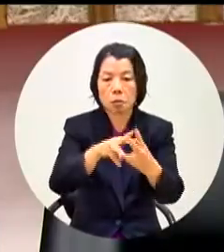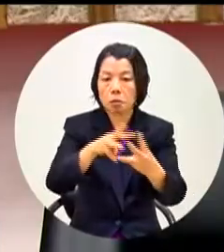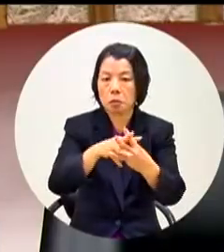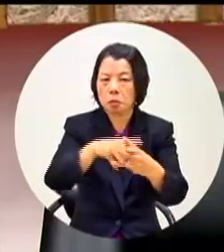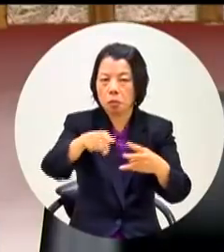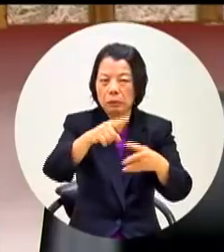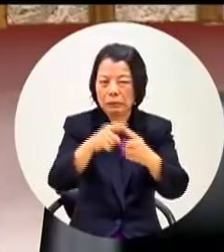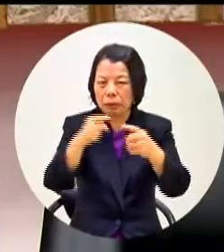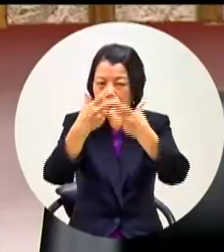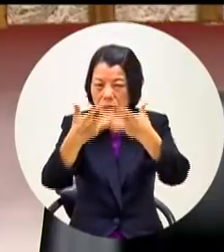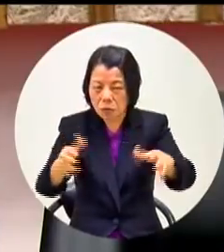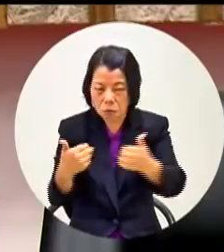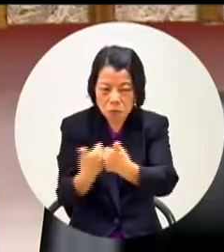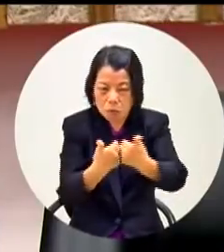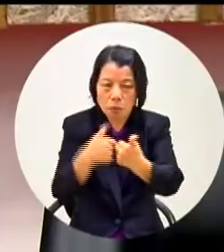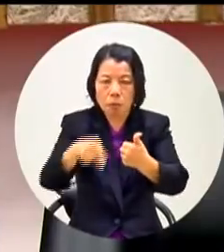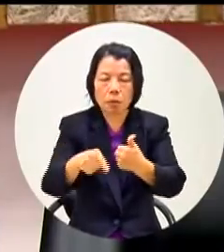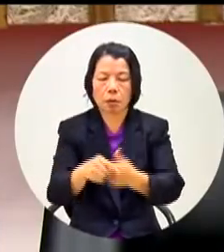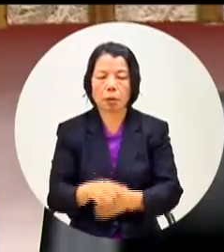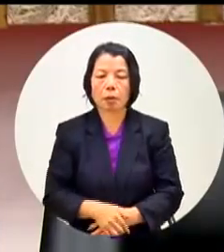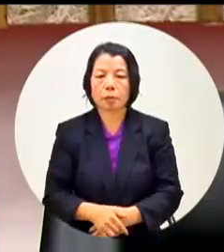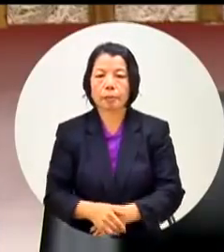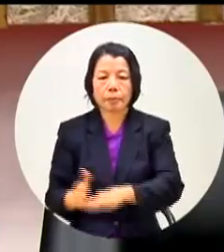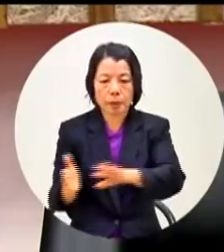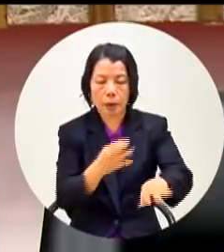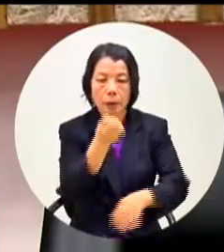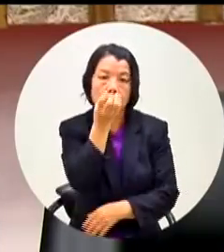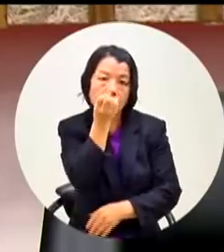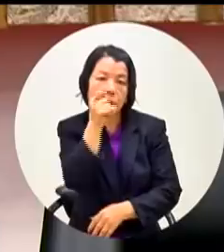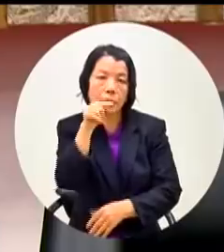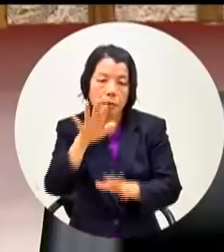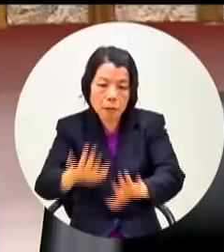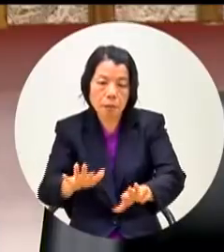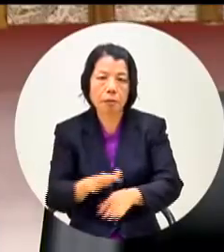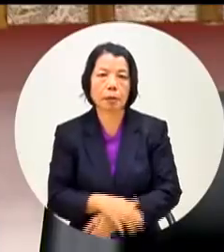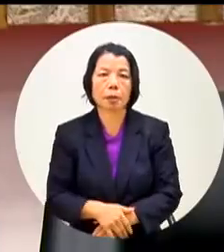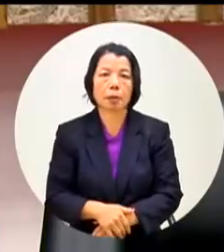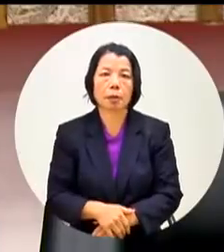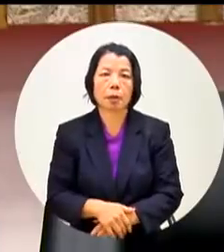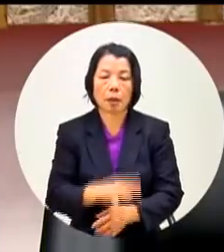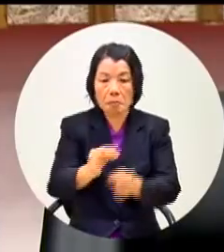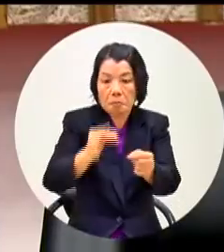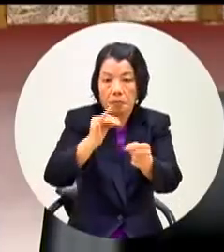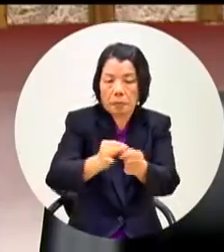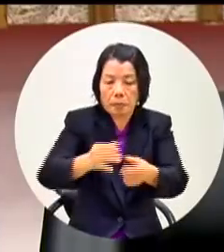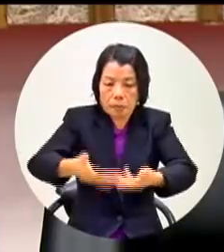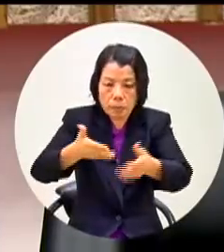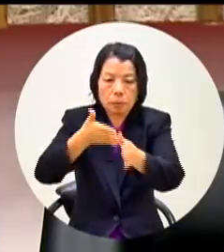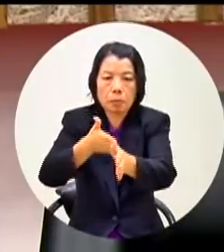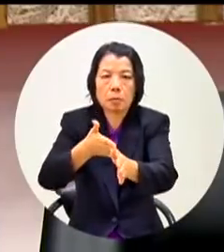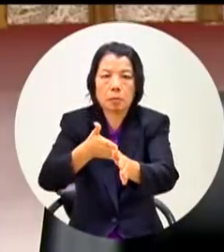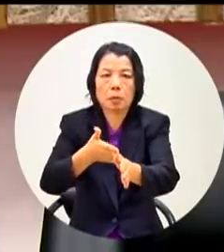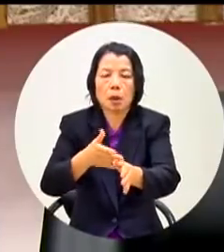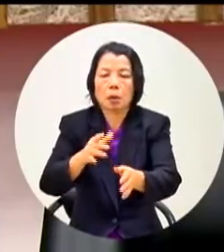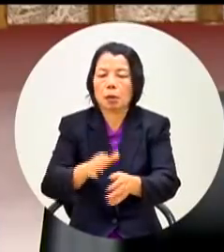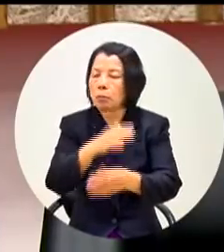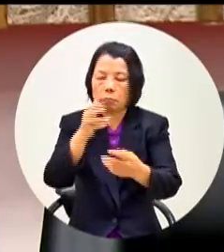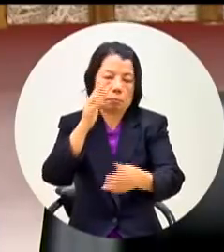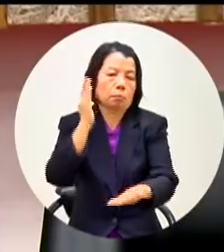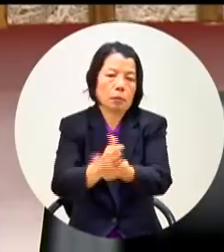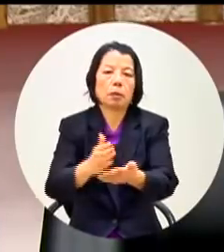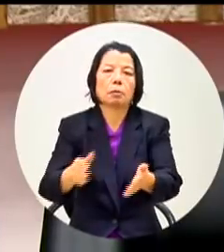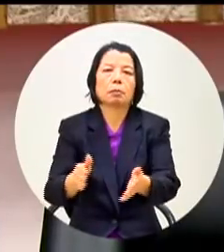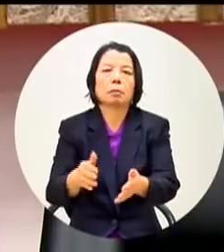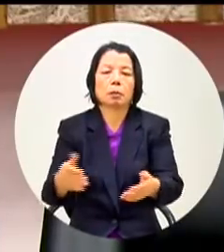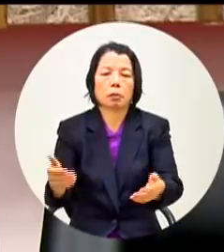例子，我们香港的现在的一个百年的轻轨，现在也是停止在新建了哈，连新建的屯门